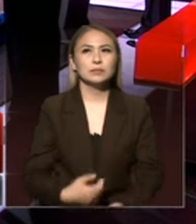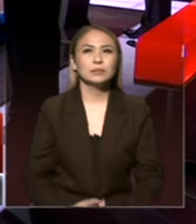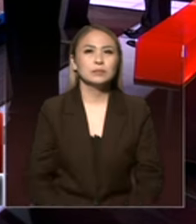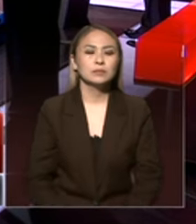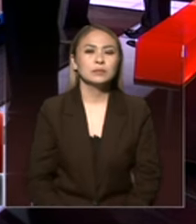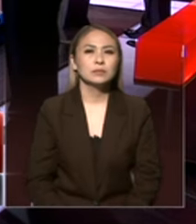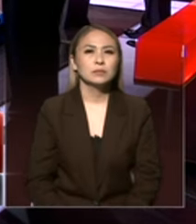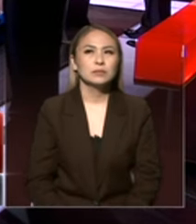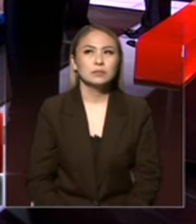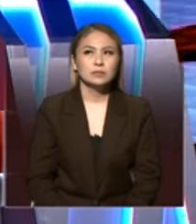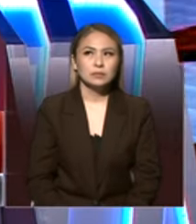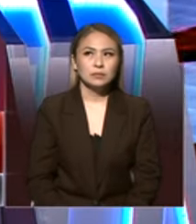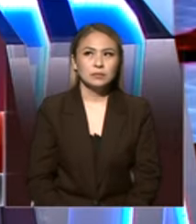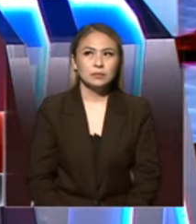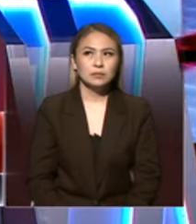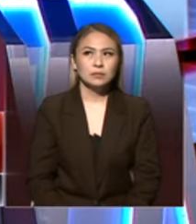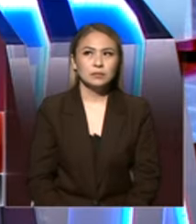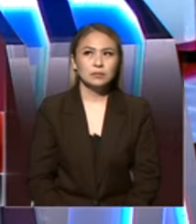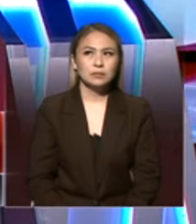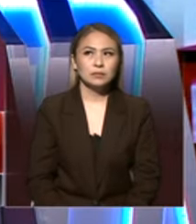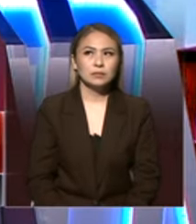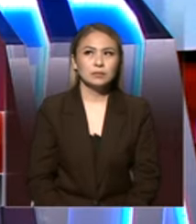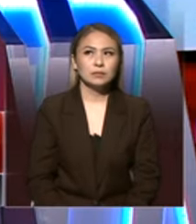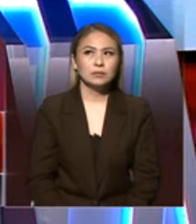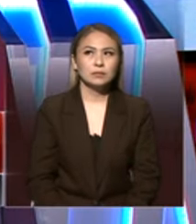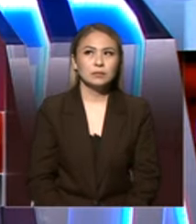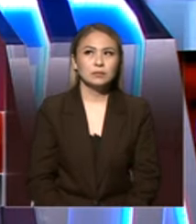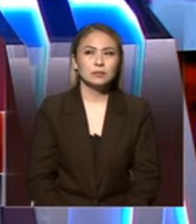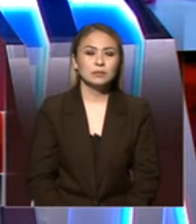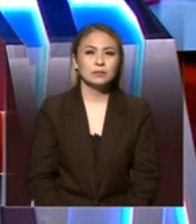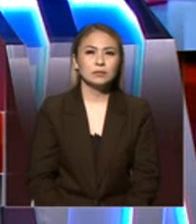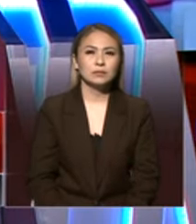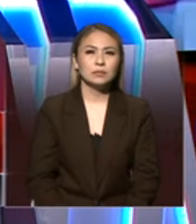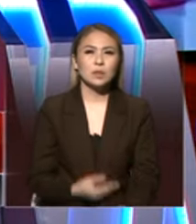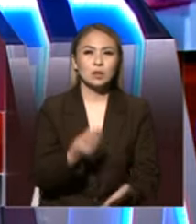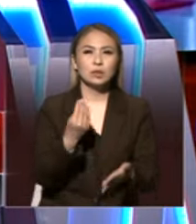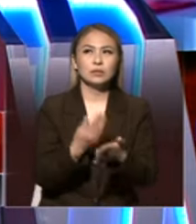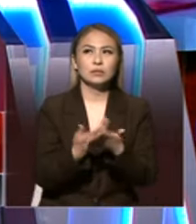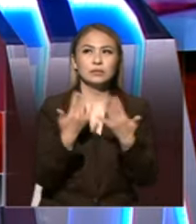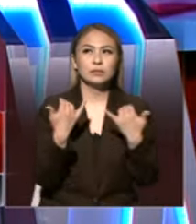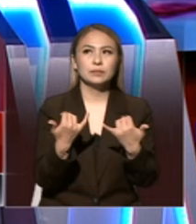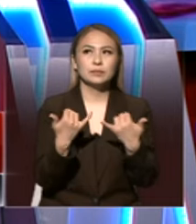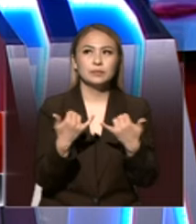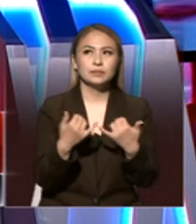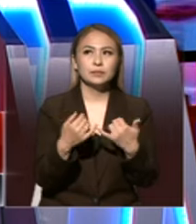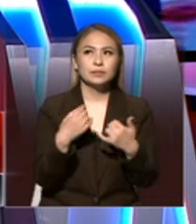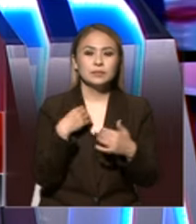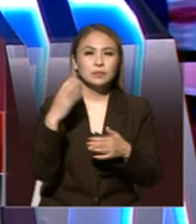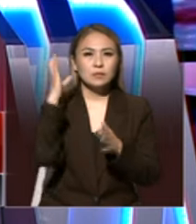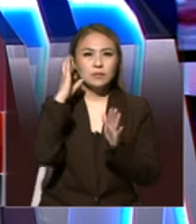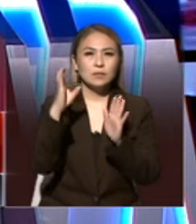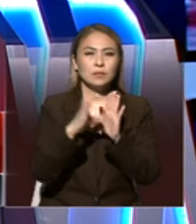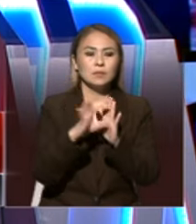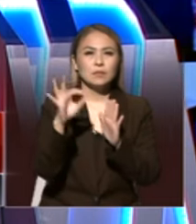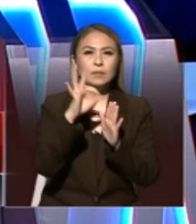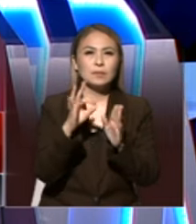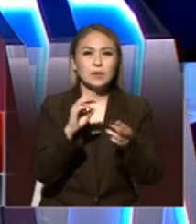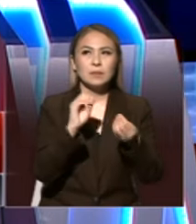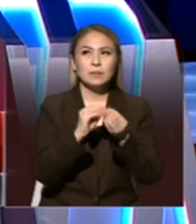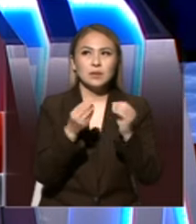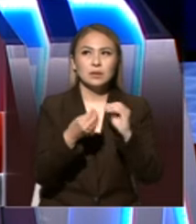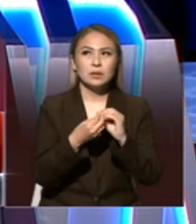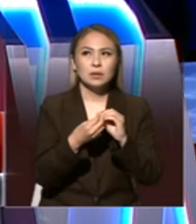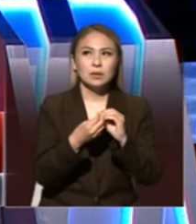берсеңіз. Құрметті телекөрермендер, жаңағы мына естіп отырмыз, шаруалардың